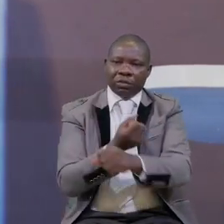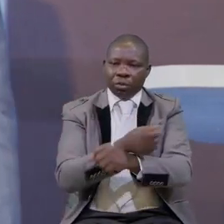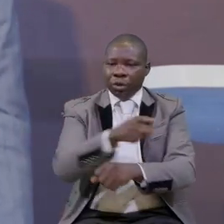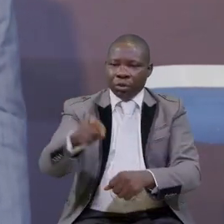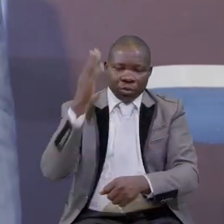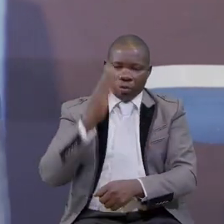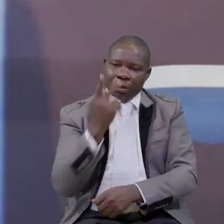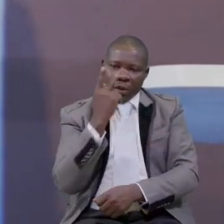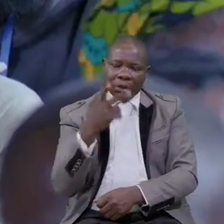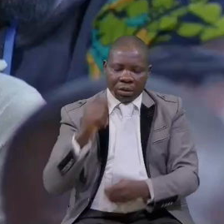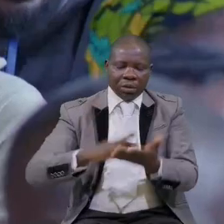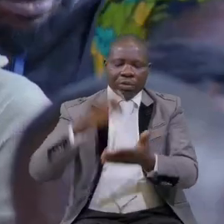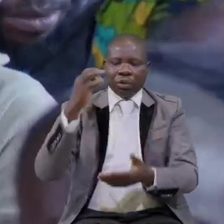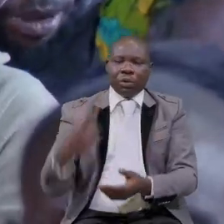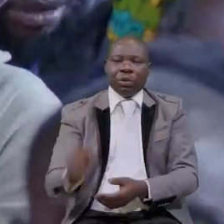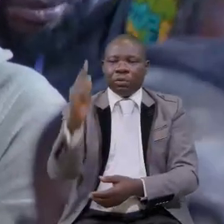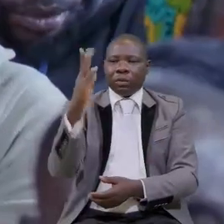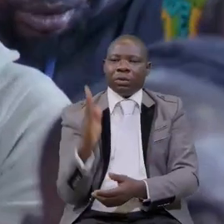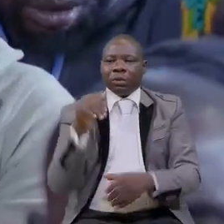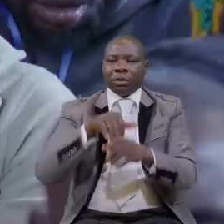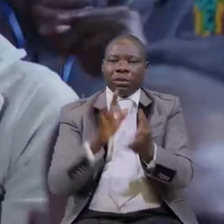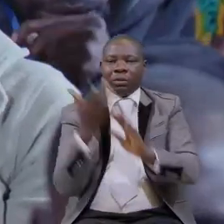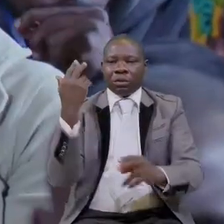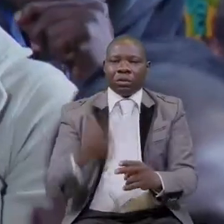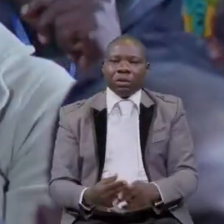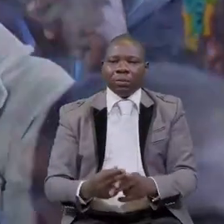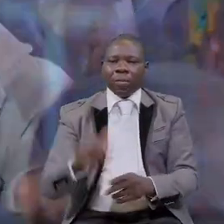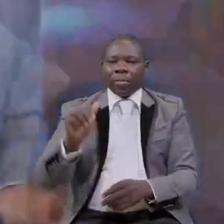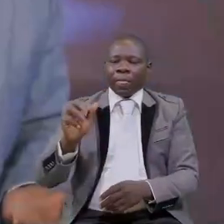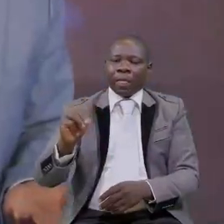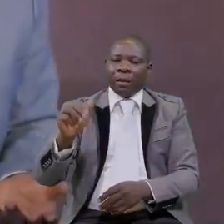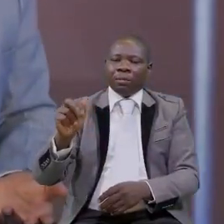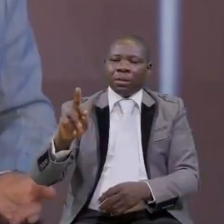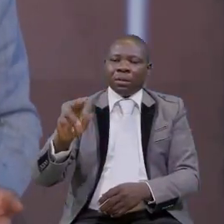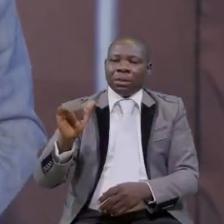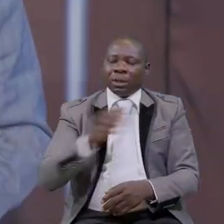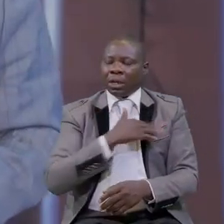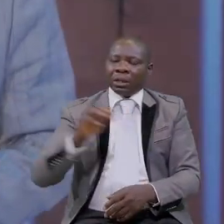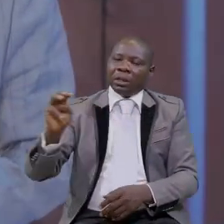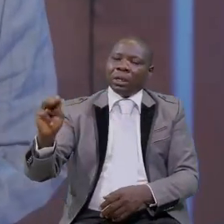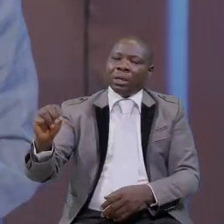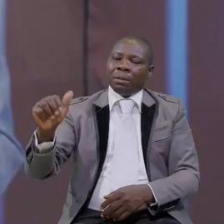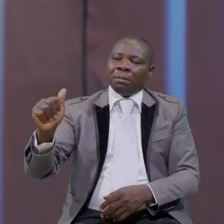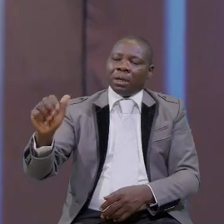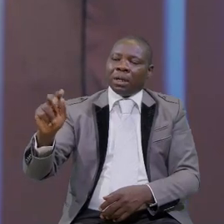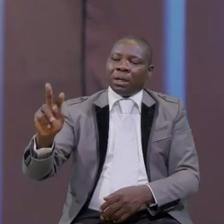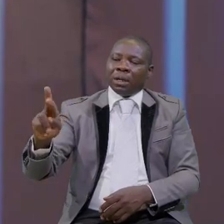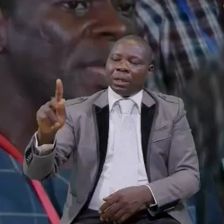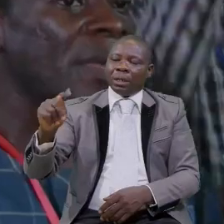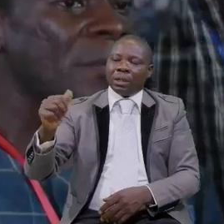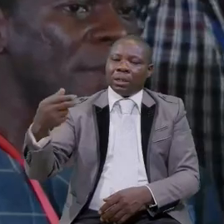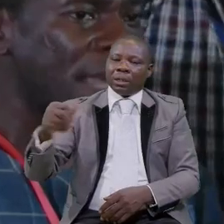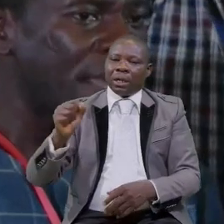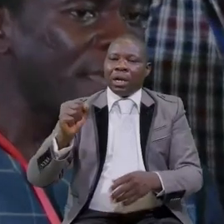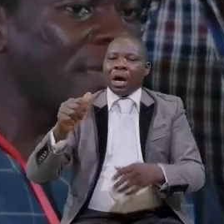tu verras la gloire de Dieu. Marie et Marthe avaient, tu auras aussi pour